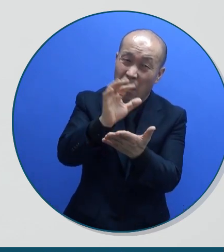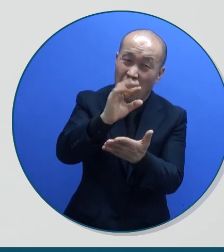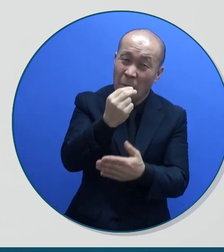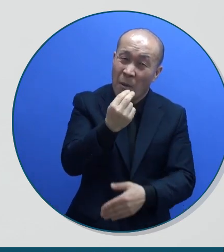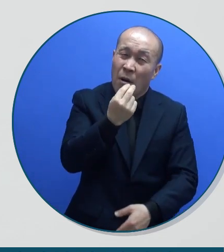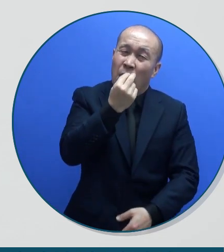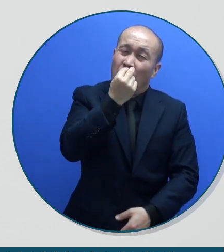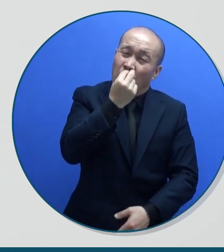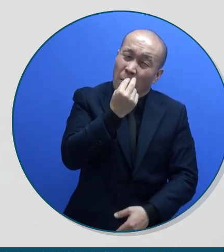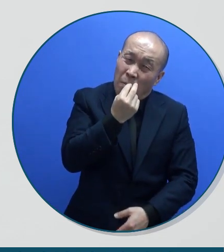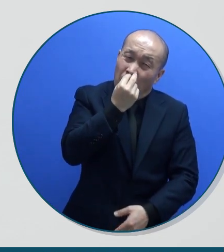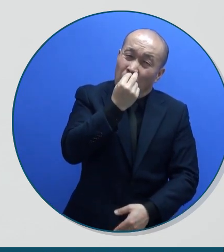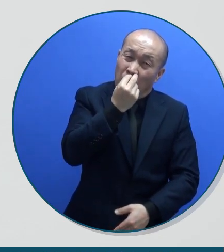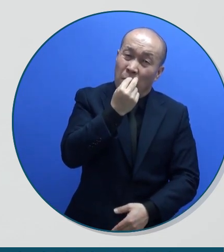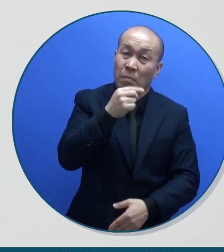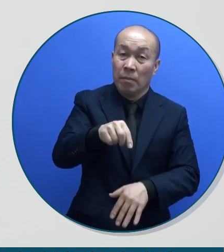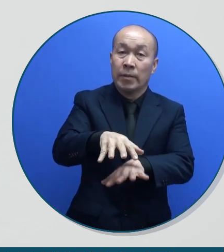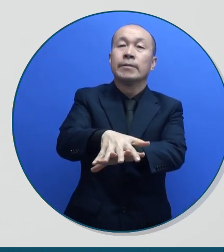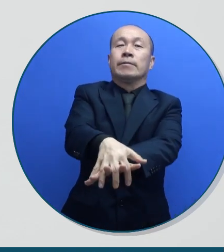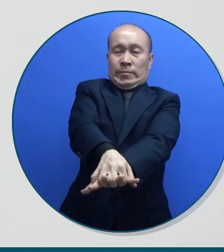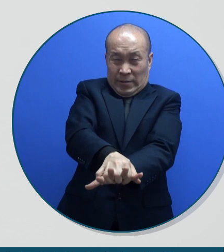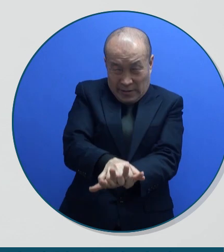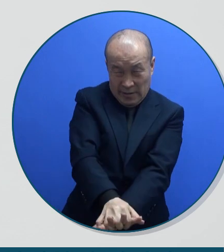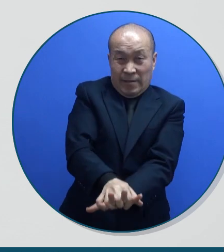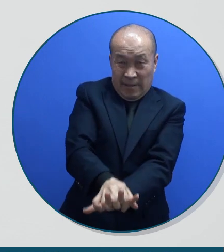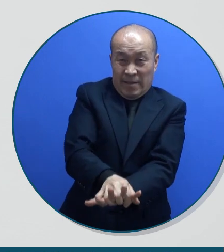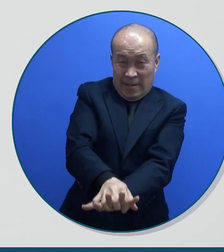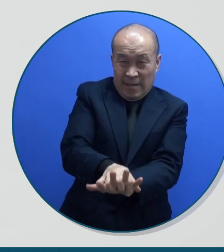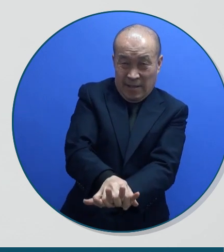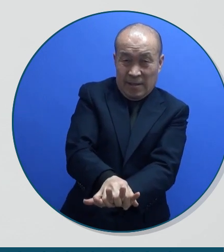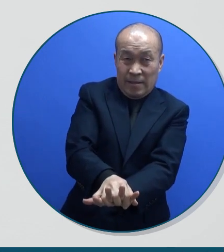비정상 호흡을 한다면 바로 가슴 압박을 실시하면 됩니다.